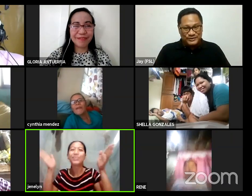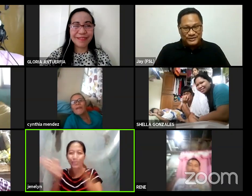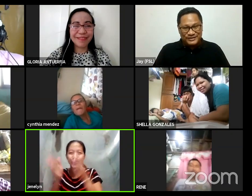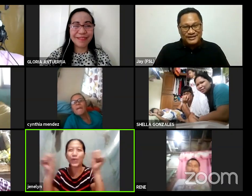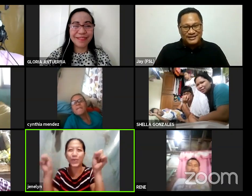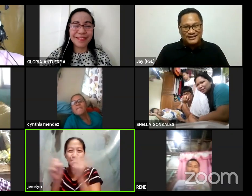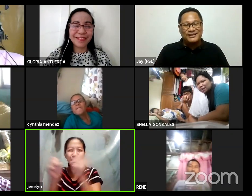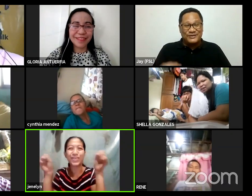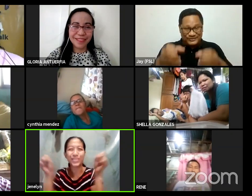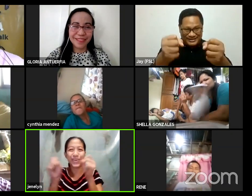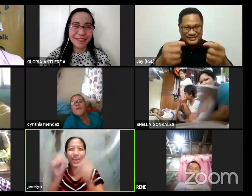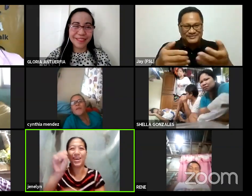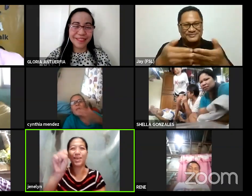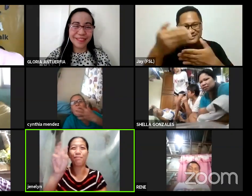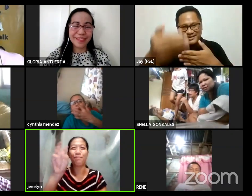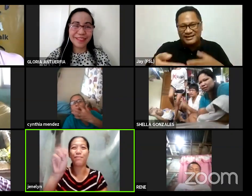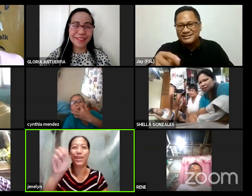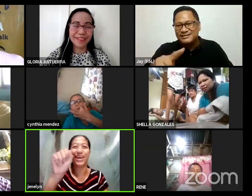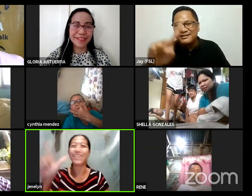Sheila ikaw. Sana si Sheila.